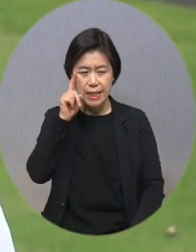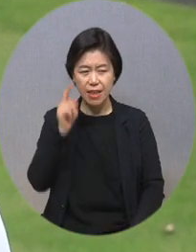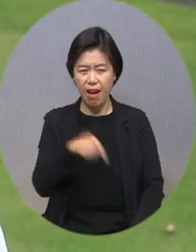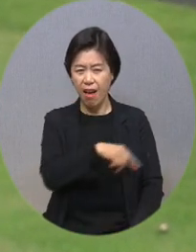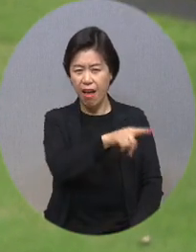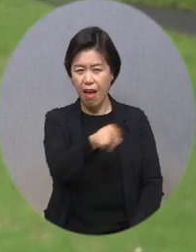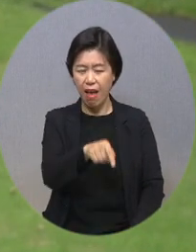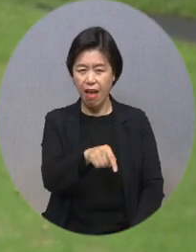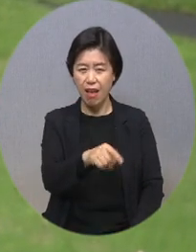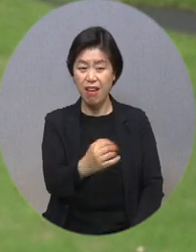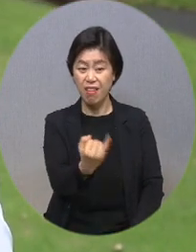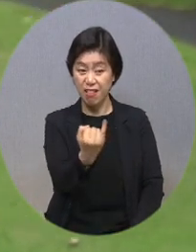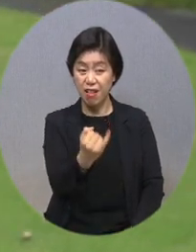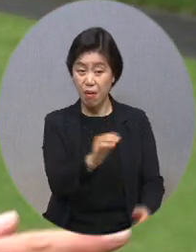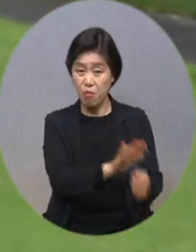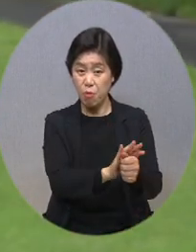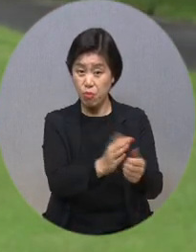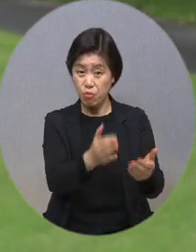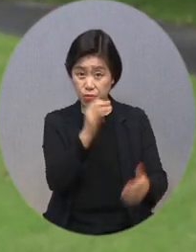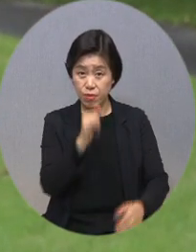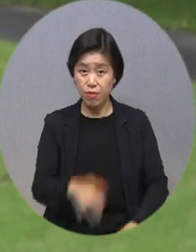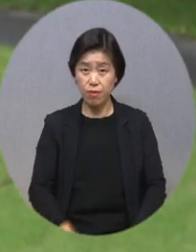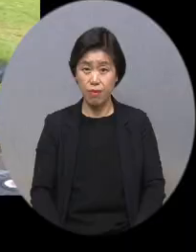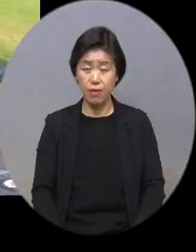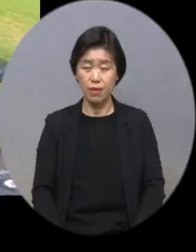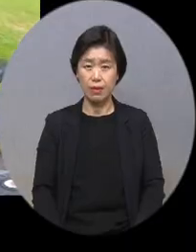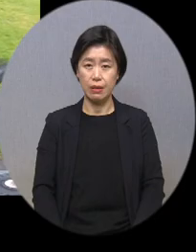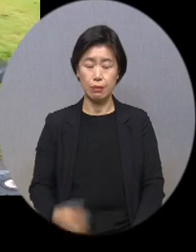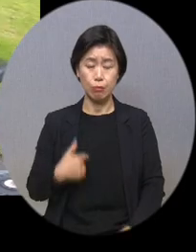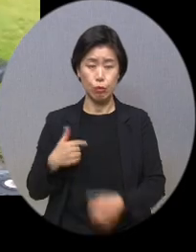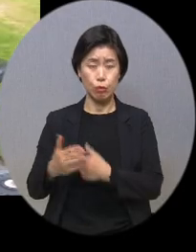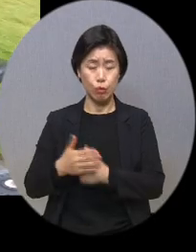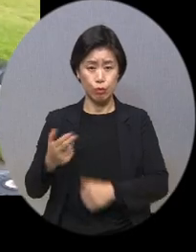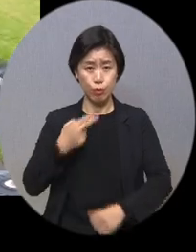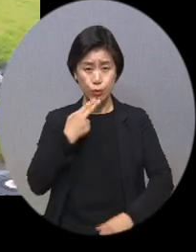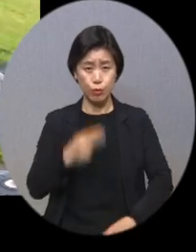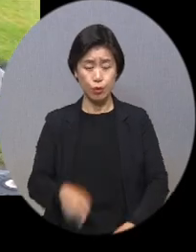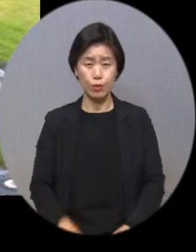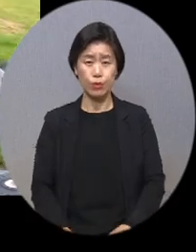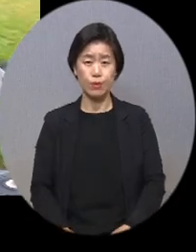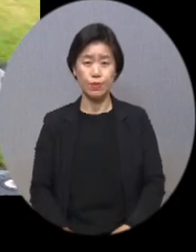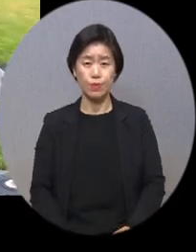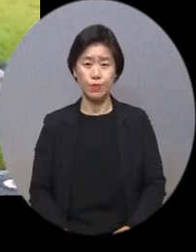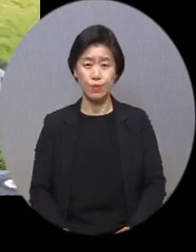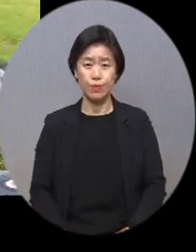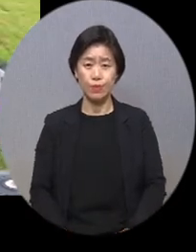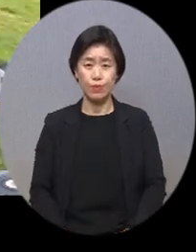것 같아. 양쪽에서 막 떠들어.